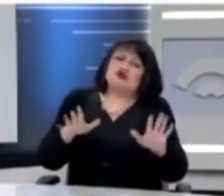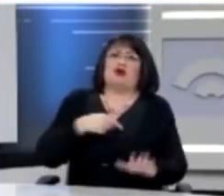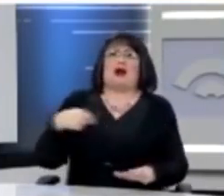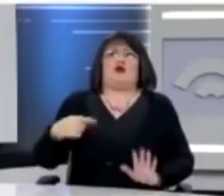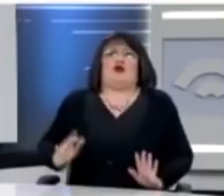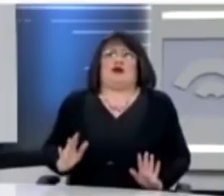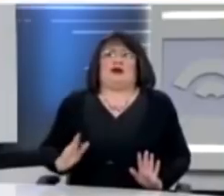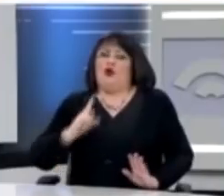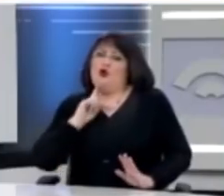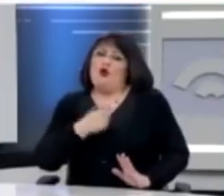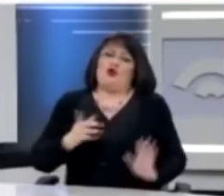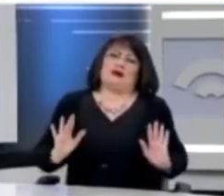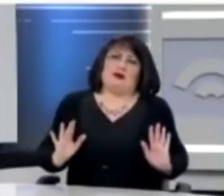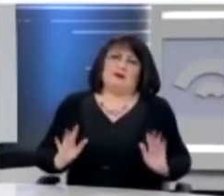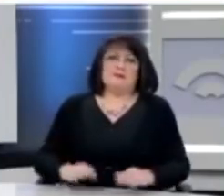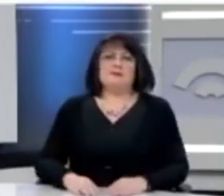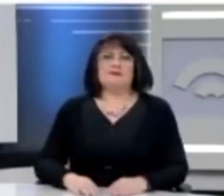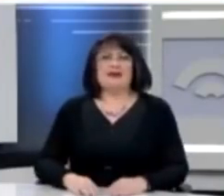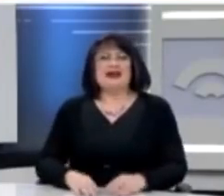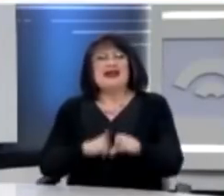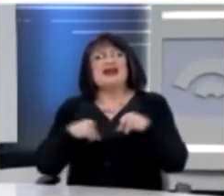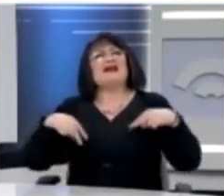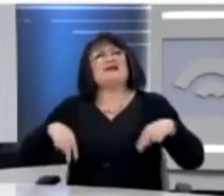Αλήθεια, τι δουλειά έχει το